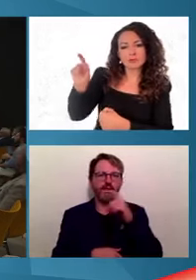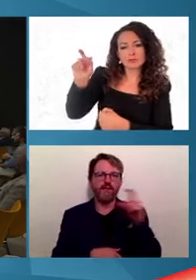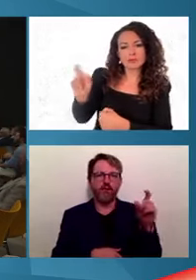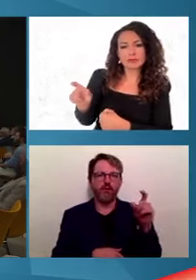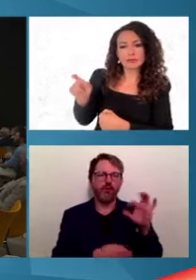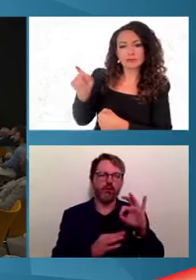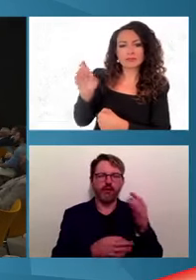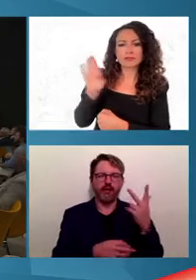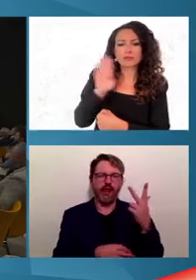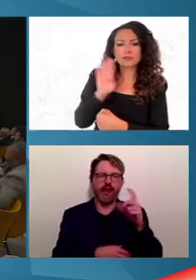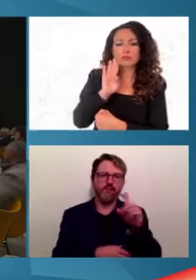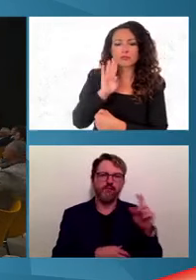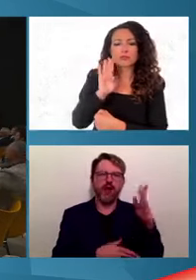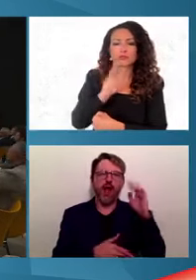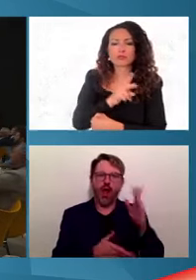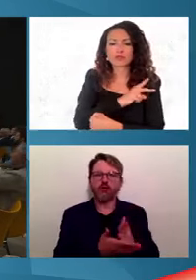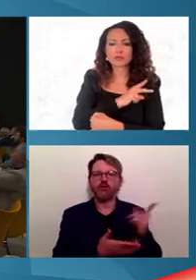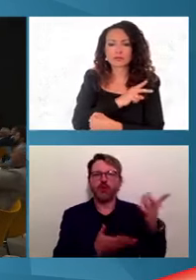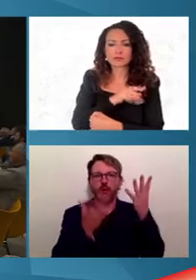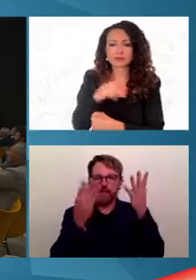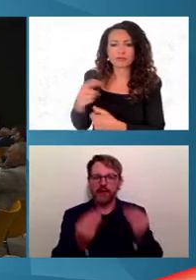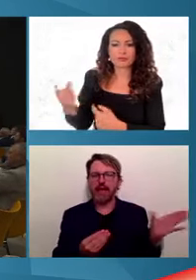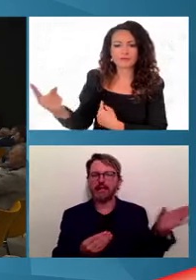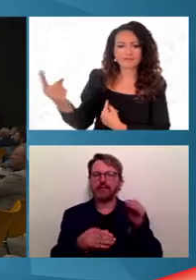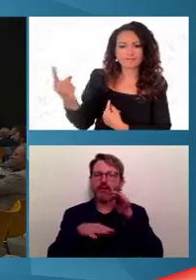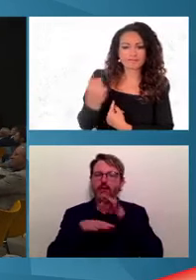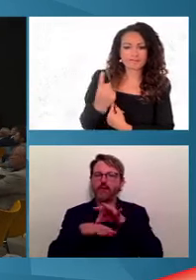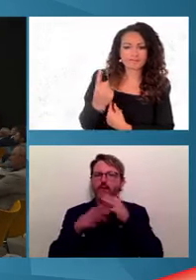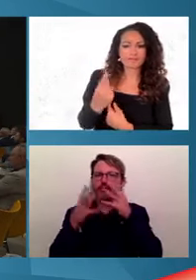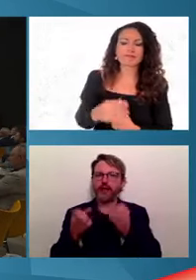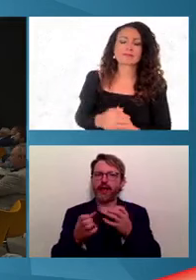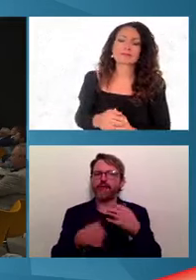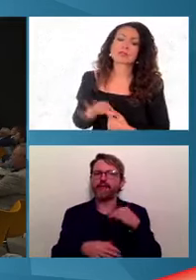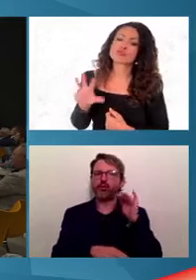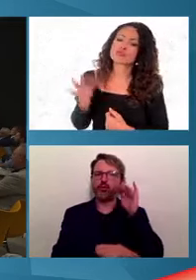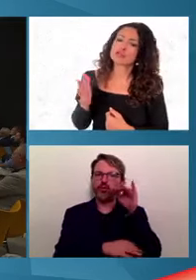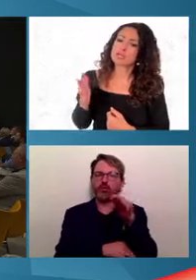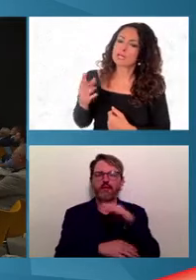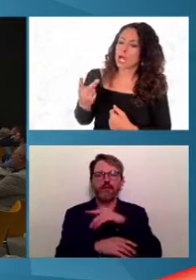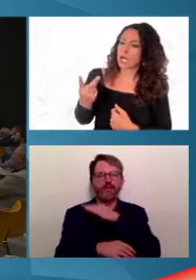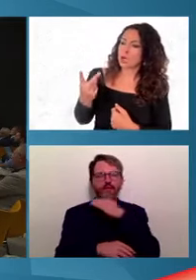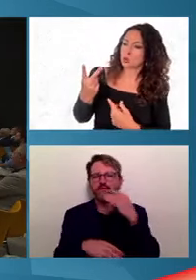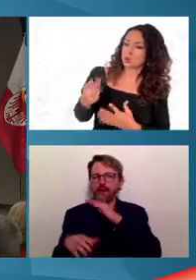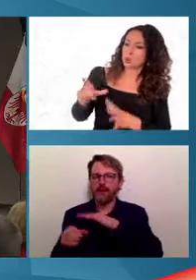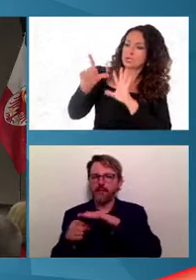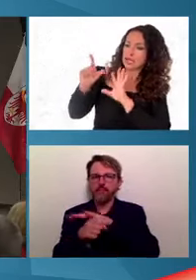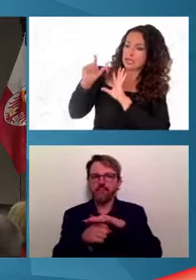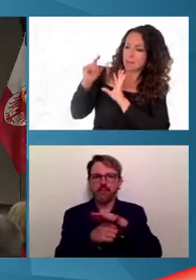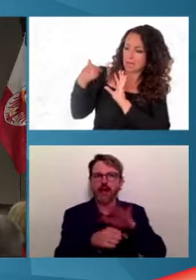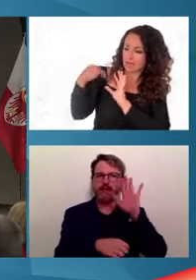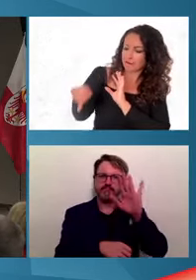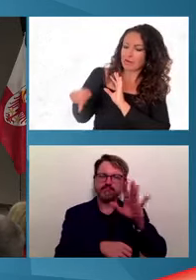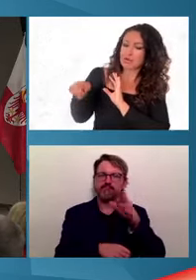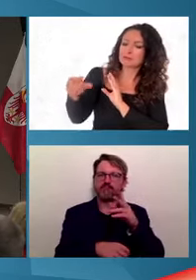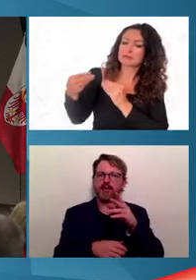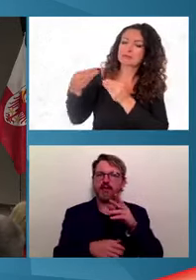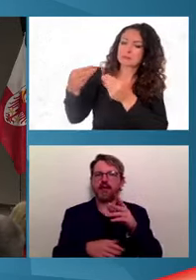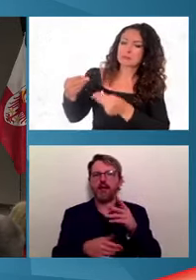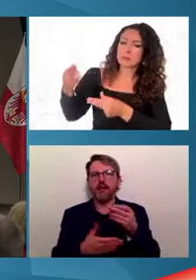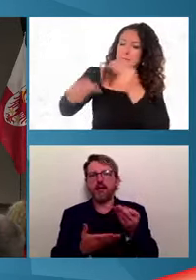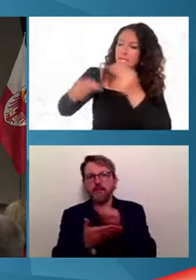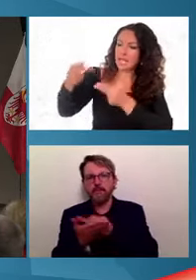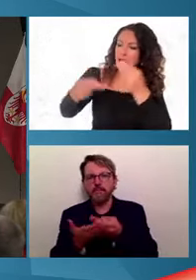zwei, drei Wochen auch Bilanz gezogen mit Ihren Führungskräften über die vielen Bereiche in Ihrem Ressort, Bildung, Arbeit,